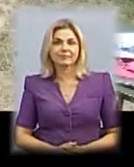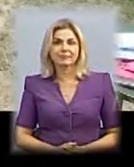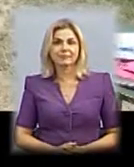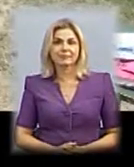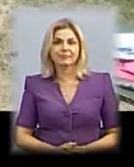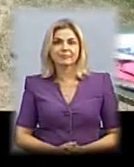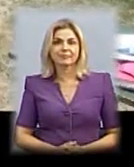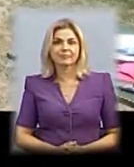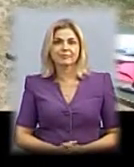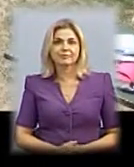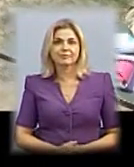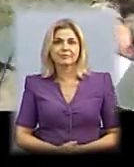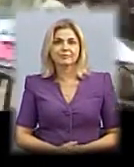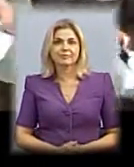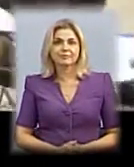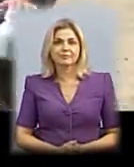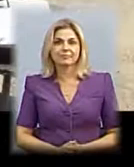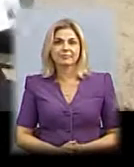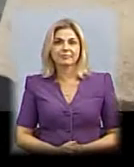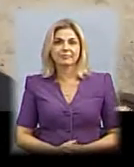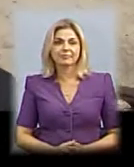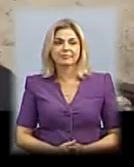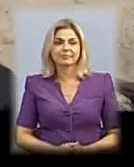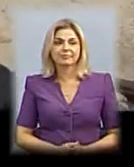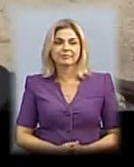Это тоже батальон охраны.